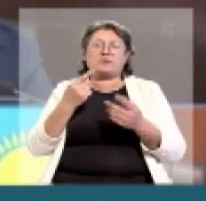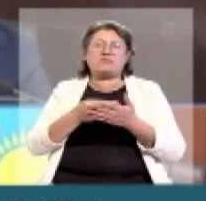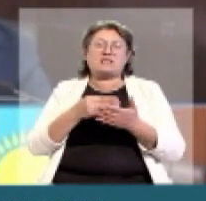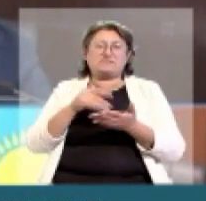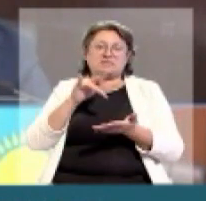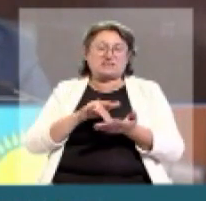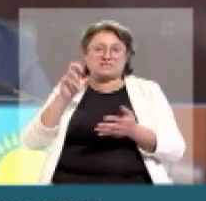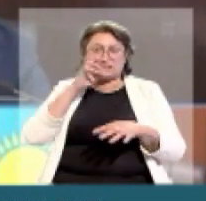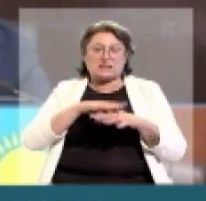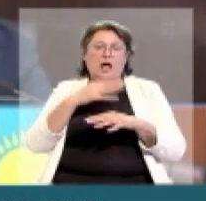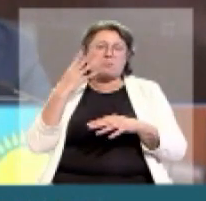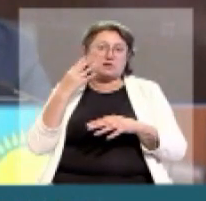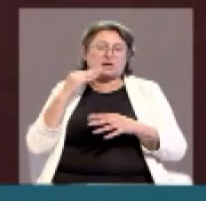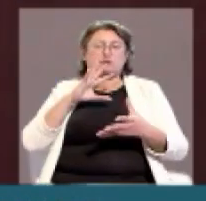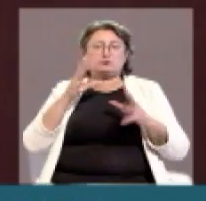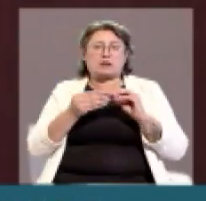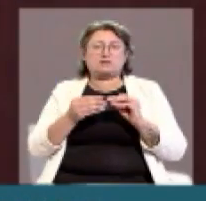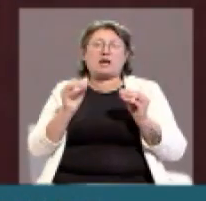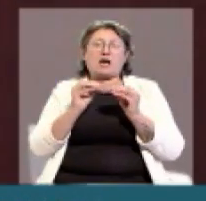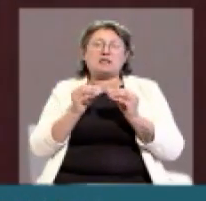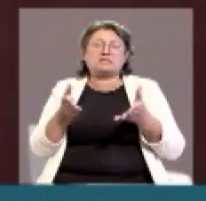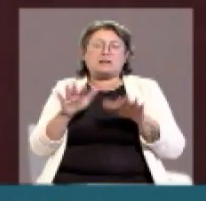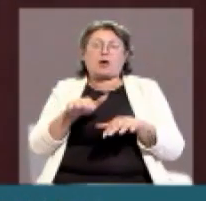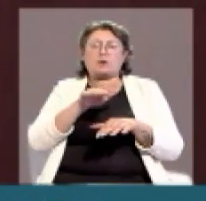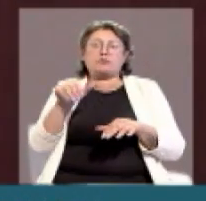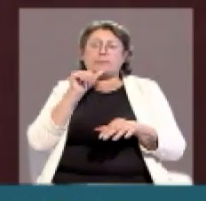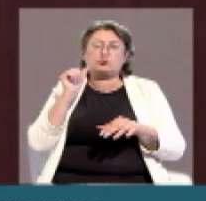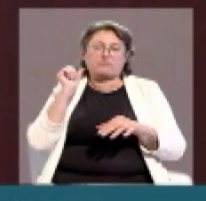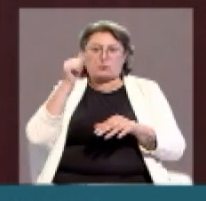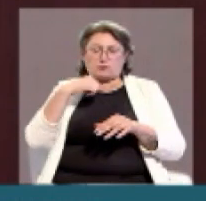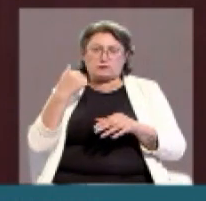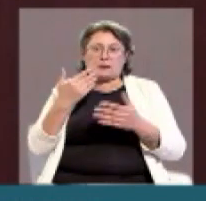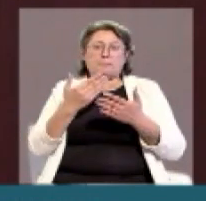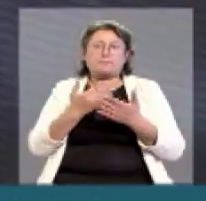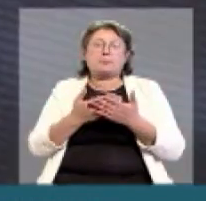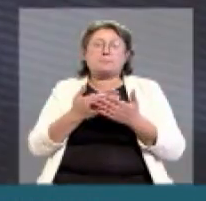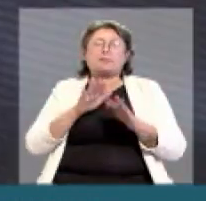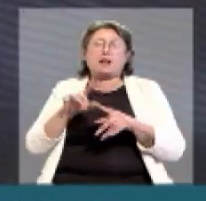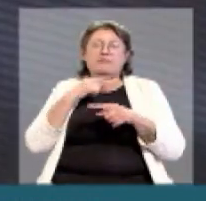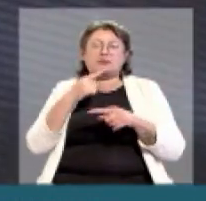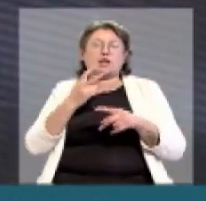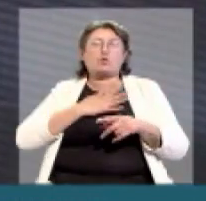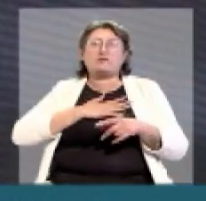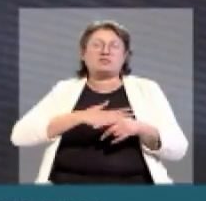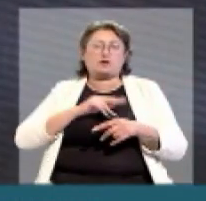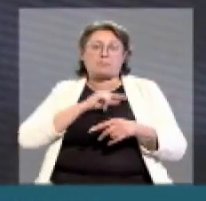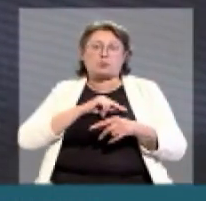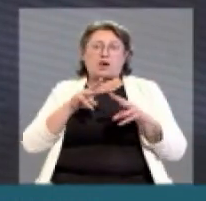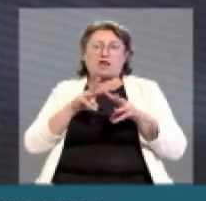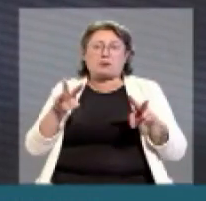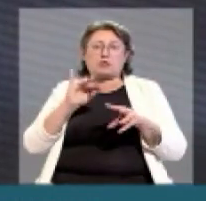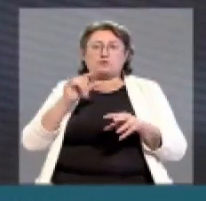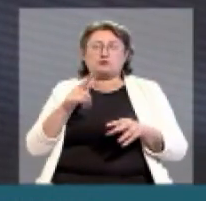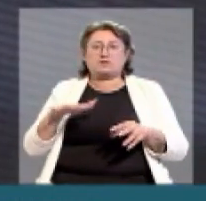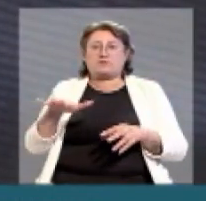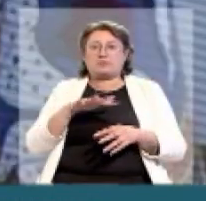финансовом центре страны Алматы результаты остались на уровне прошлого года. Премьер отметил неудовлетворительную работу акимата